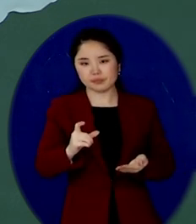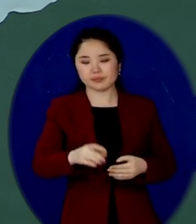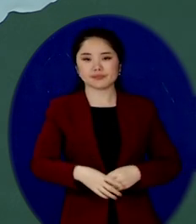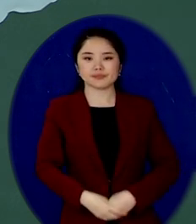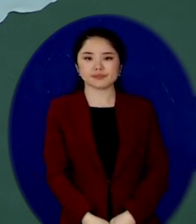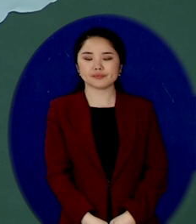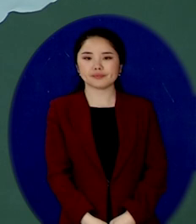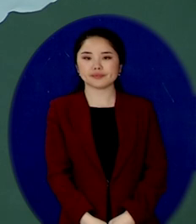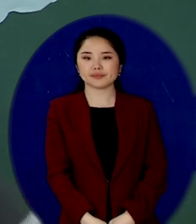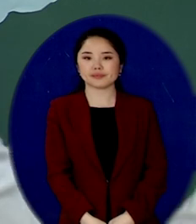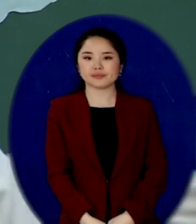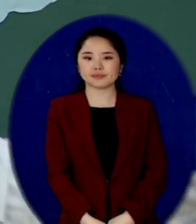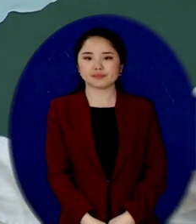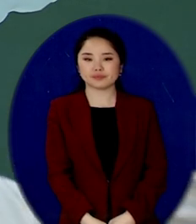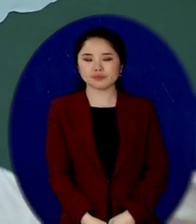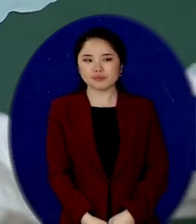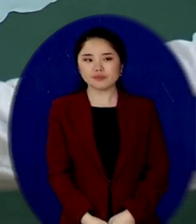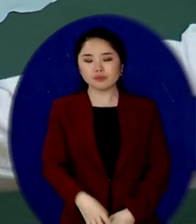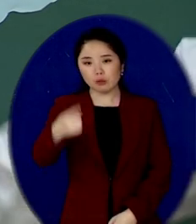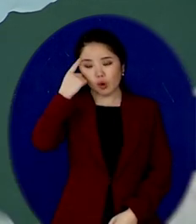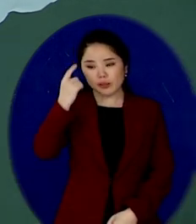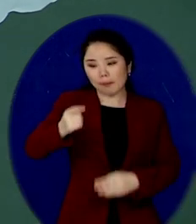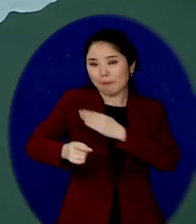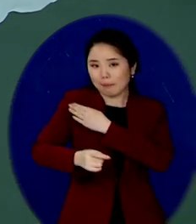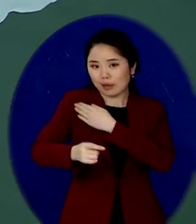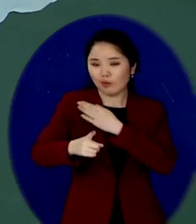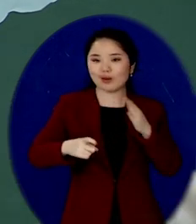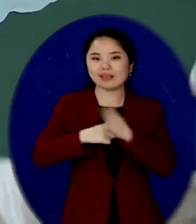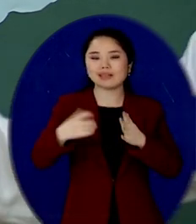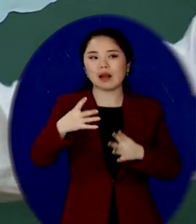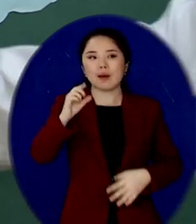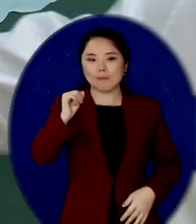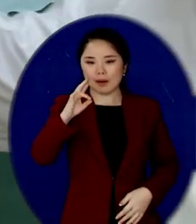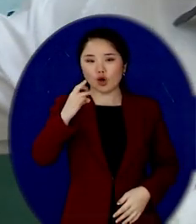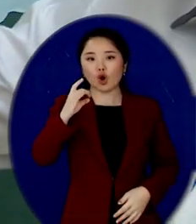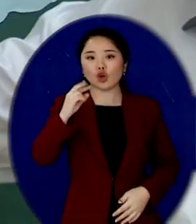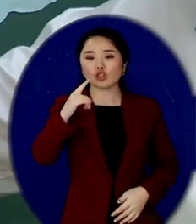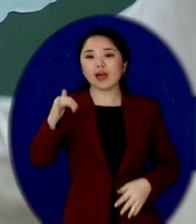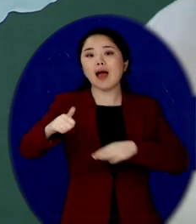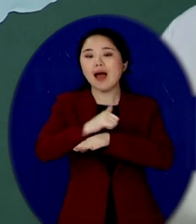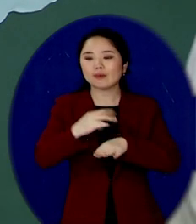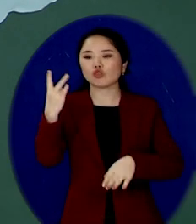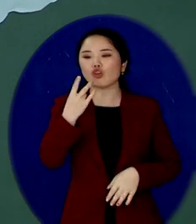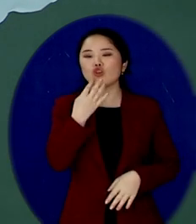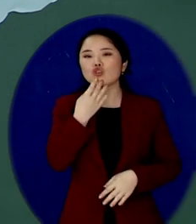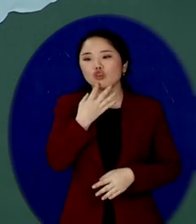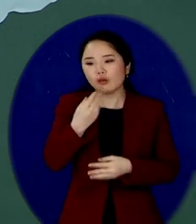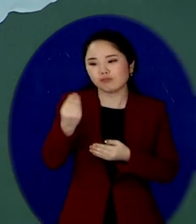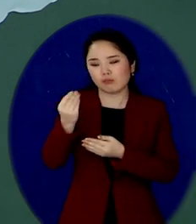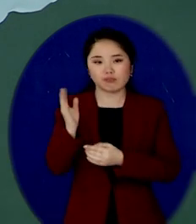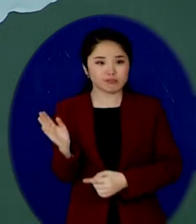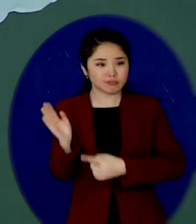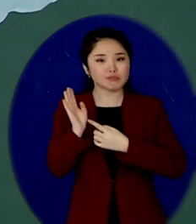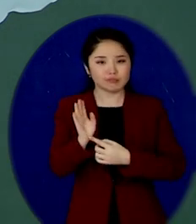юм бол? Монгол орны баруун хязгаарт буюу Баян Улгийн аймгийг ногоон өнгөөр дүрслэн